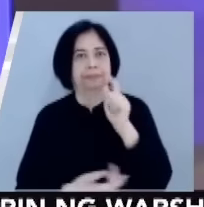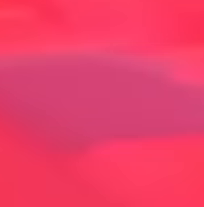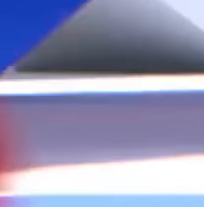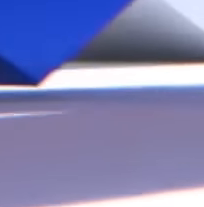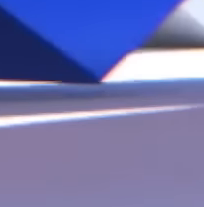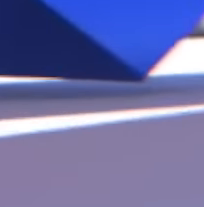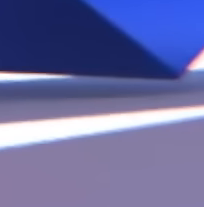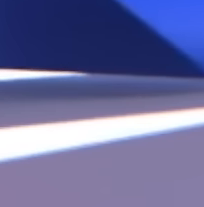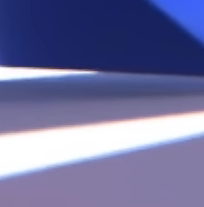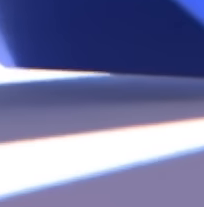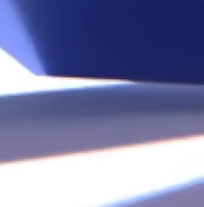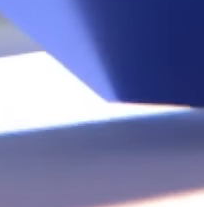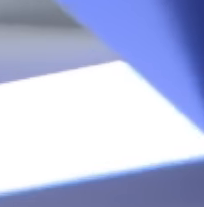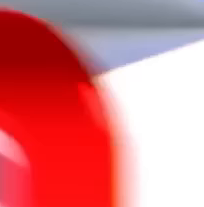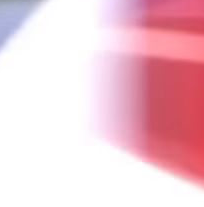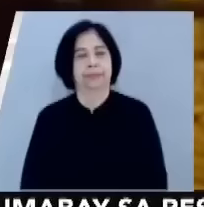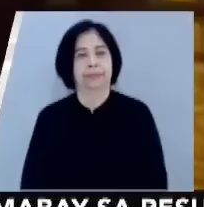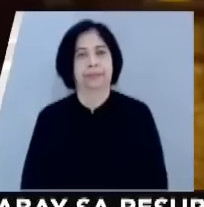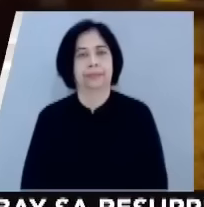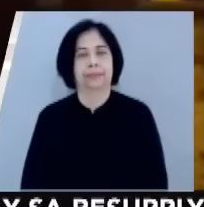Perez.